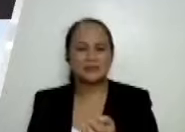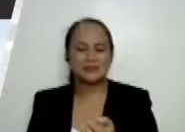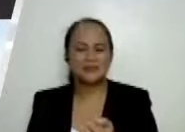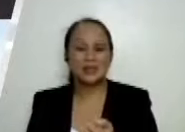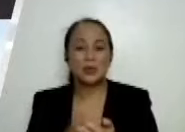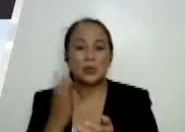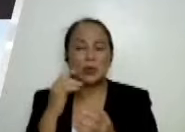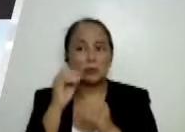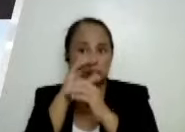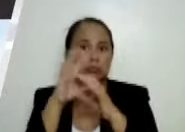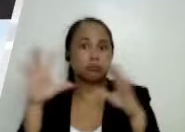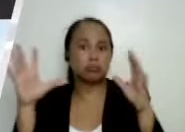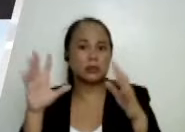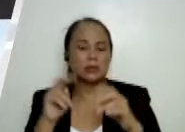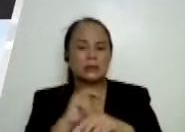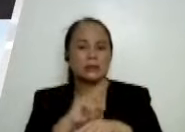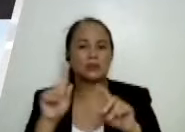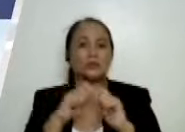maging national team eh.